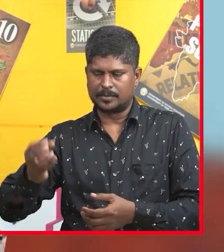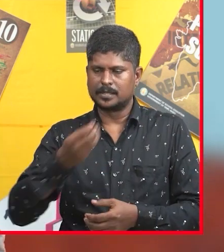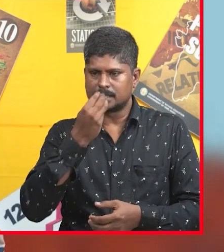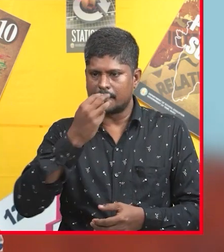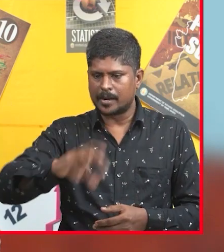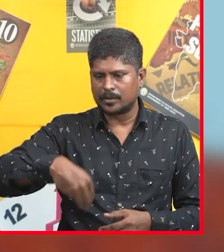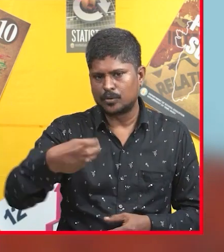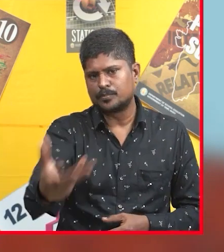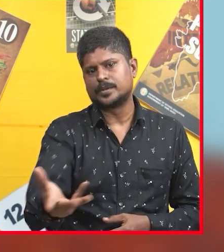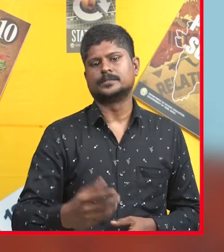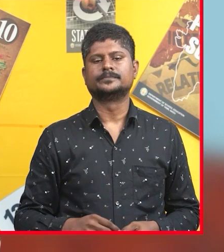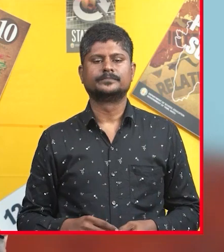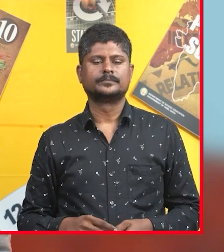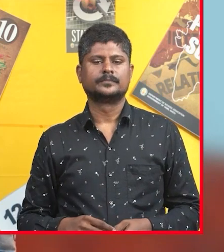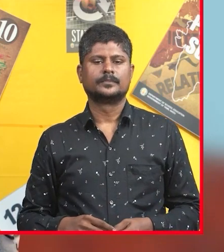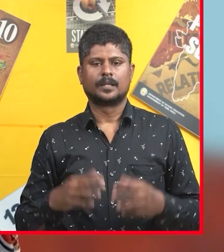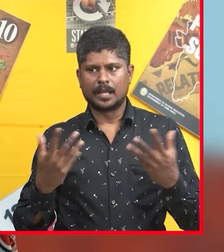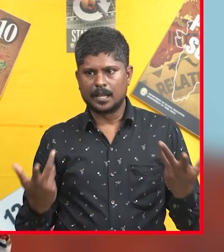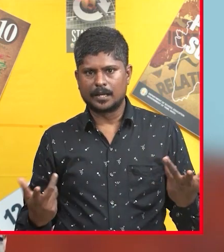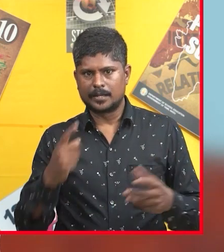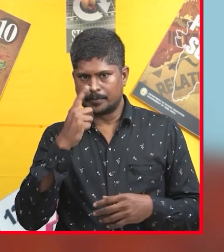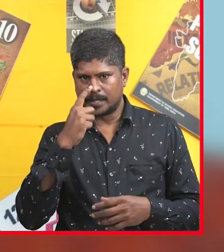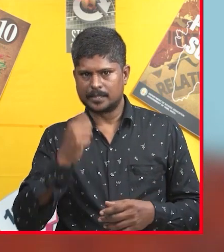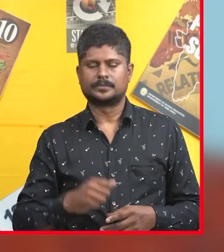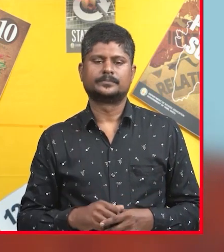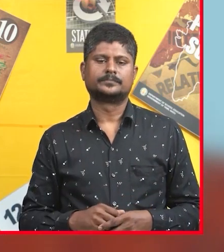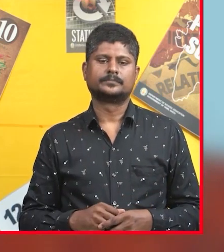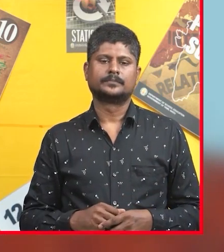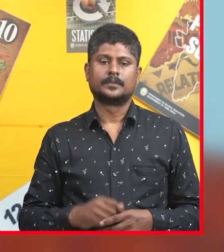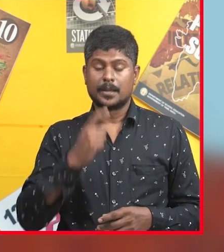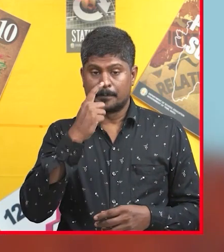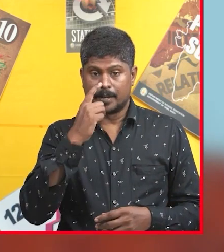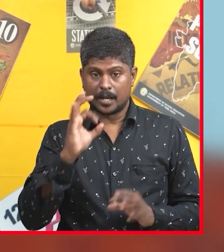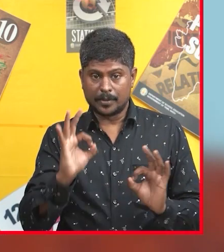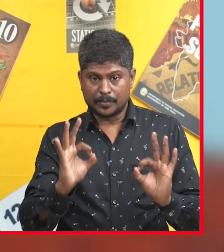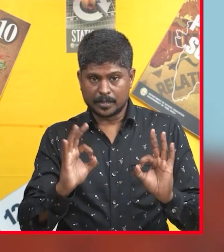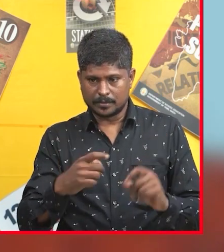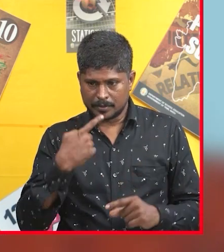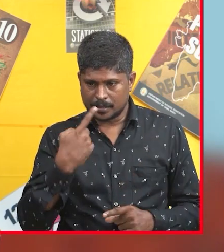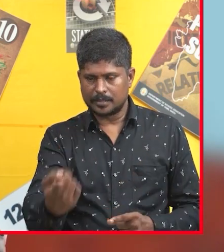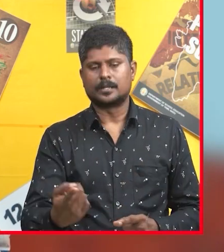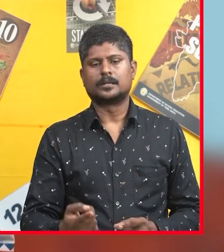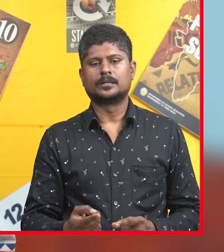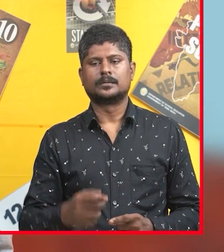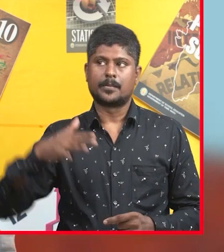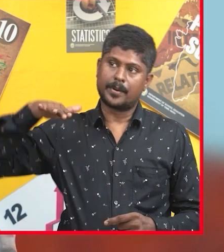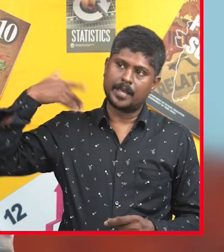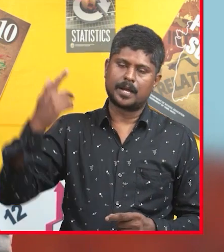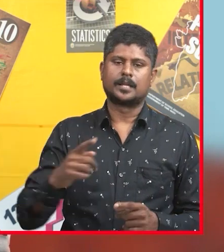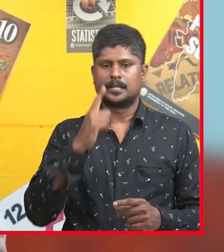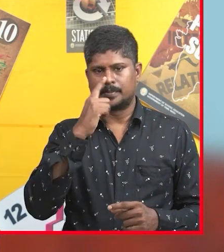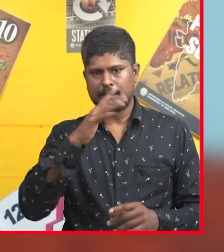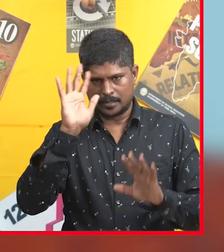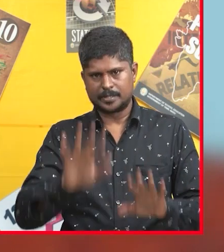விருந்தளிக்க கூடியவள் யாரு? இழல் அப்படின்னா இல்லால் தலைவி. அப்பேற்பட்ட பண்பை கொண்டவர்களா அந்த காலத்து பெண்கள்